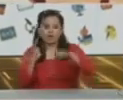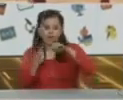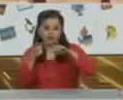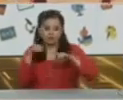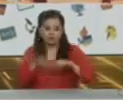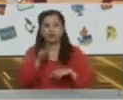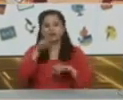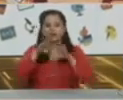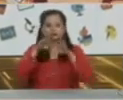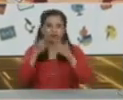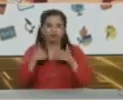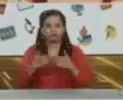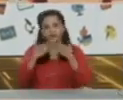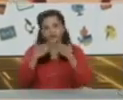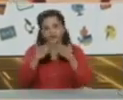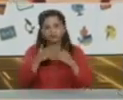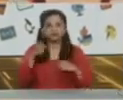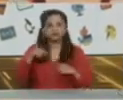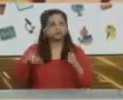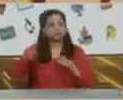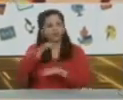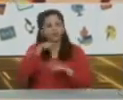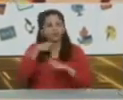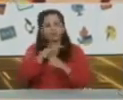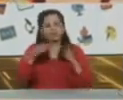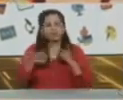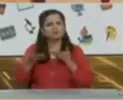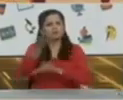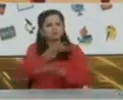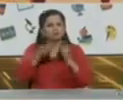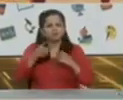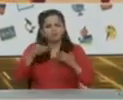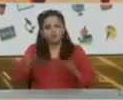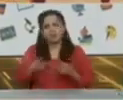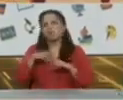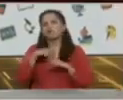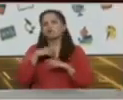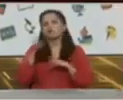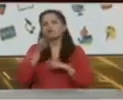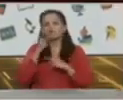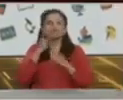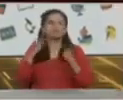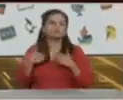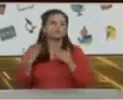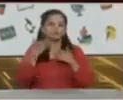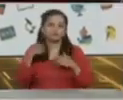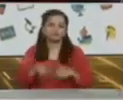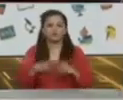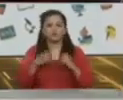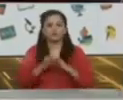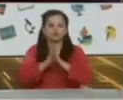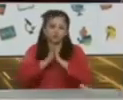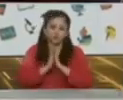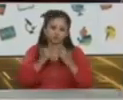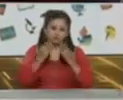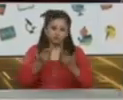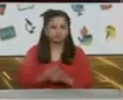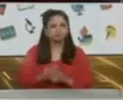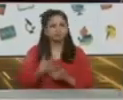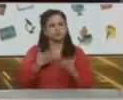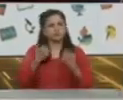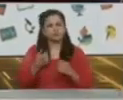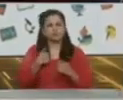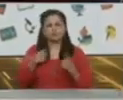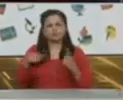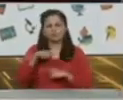की छात्रा हूँ और समस्त असमवासियों की ओर से आपको प्रणाम। सर, नई पीढ़ी की